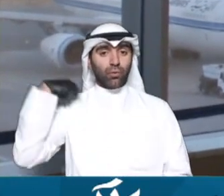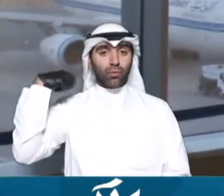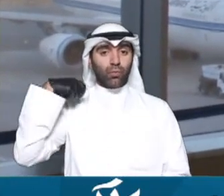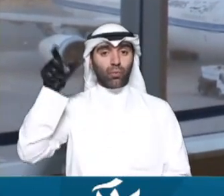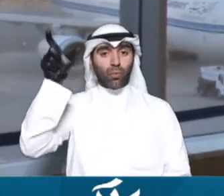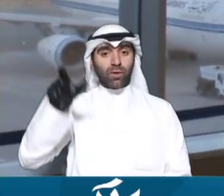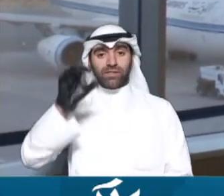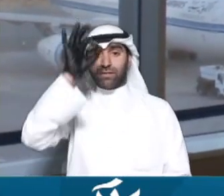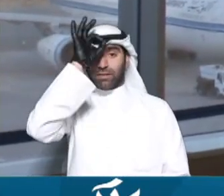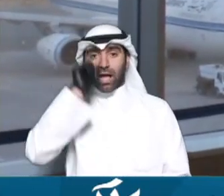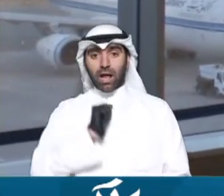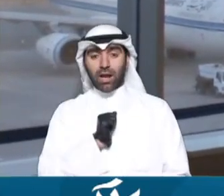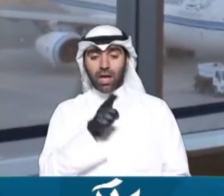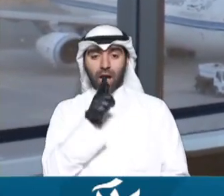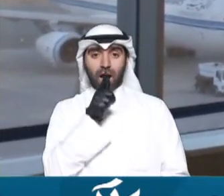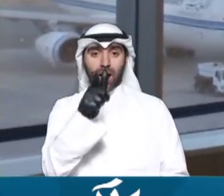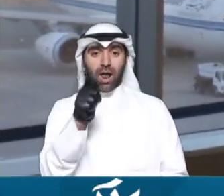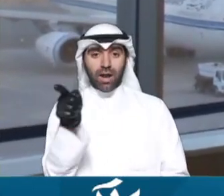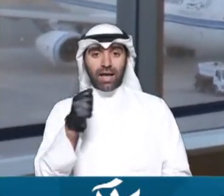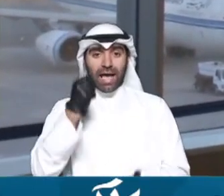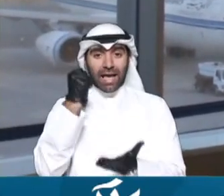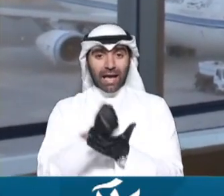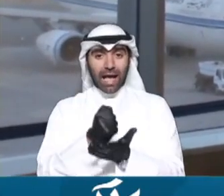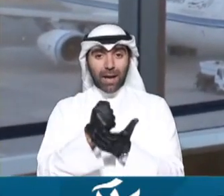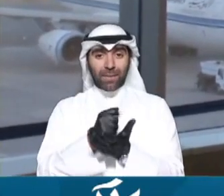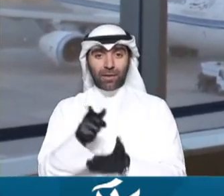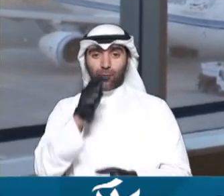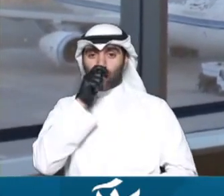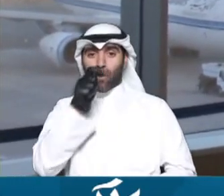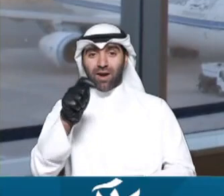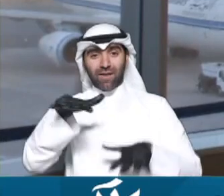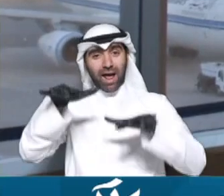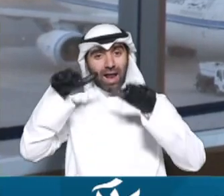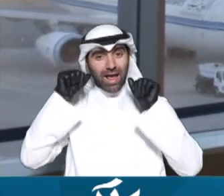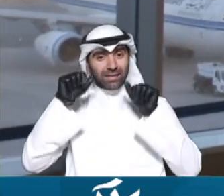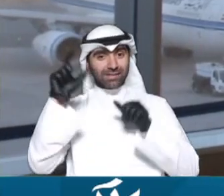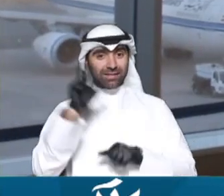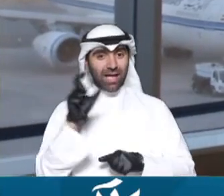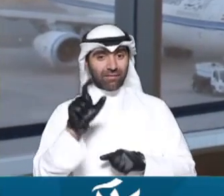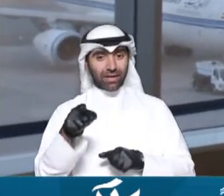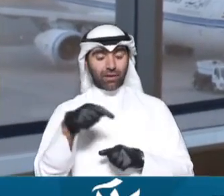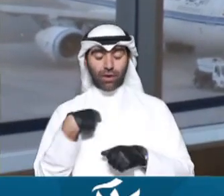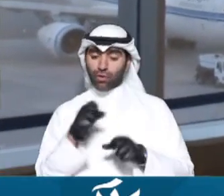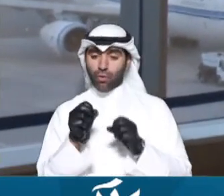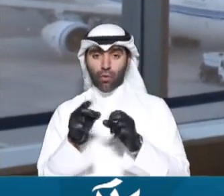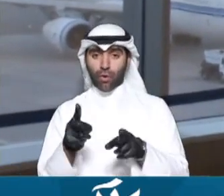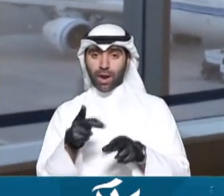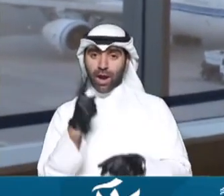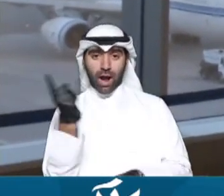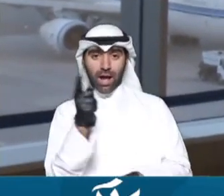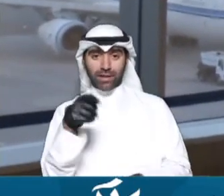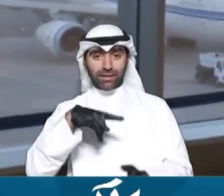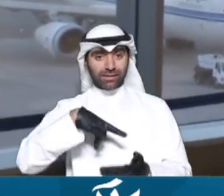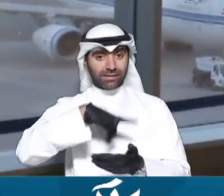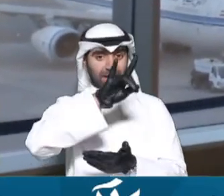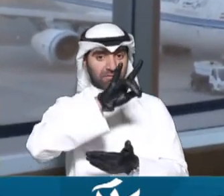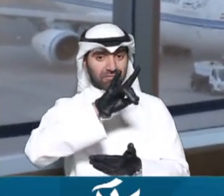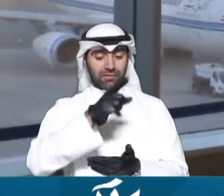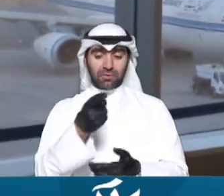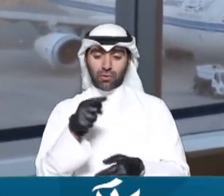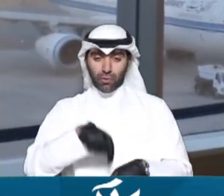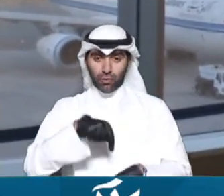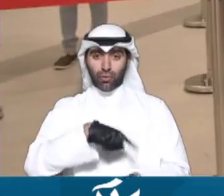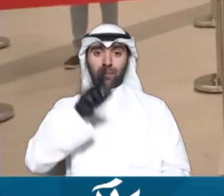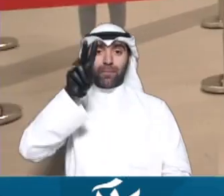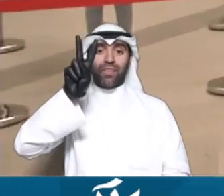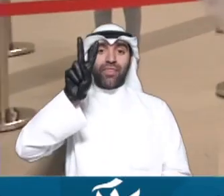إخراج أخواننا الأجانب غير حاصلين على الإقامة أو ممن انتهت إقامتهم. بدأنا في الجالية الأولى، الجالية الفلبينية. يوم أمس كان